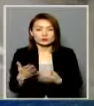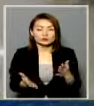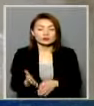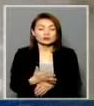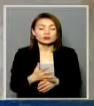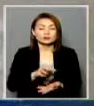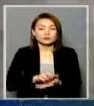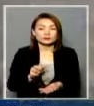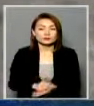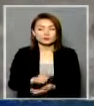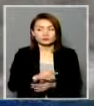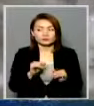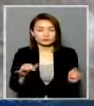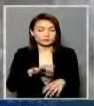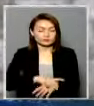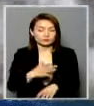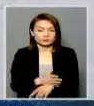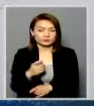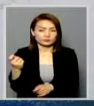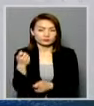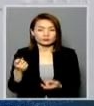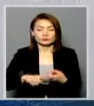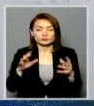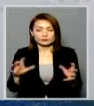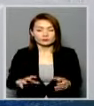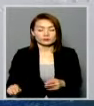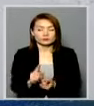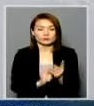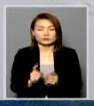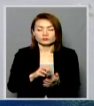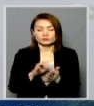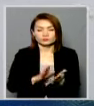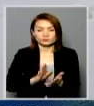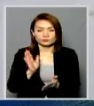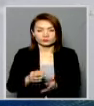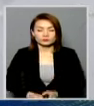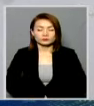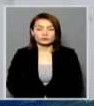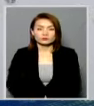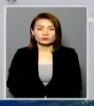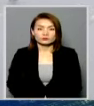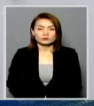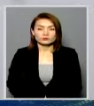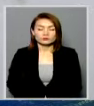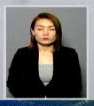балық аулаумен айналысатындардың сөзі расталса, шаруашылыққа қатысты заңнамаларға өзгерістер енгізілетін болады. Ахан Иғлам, Артур Батпанов, жаңалық қызметі.